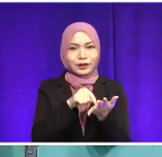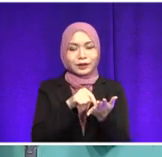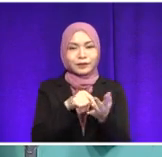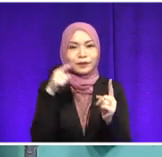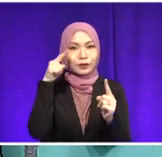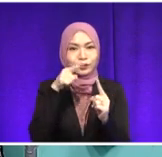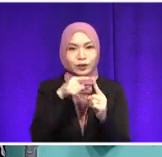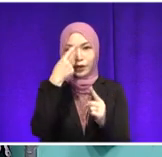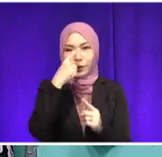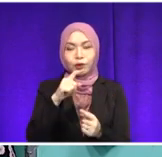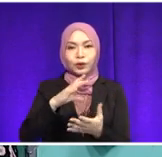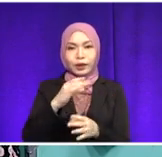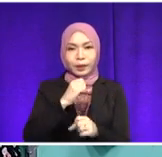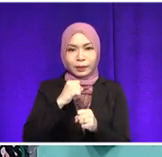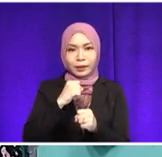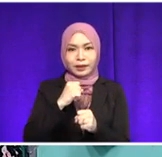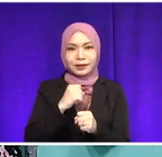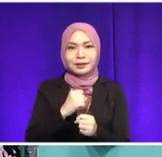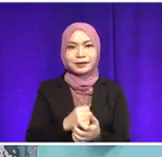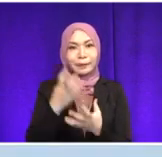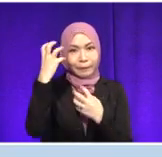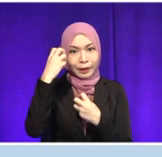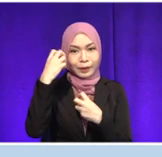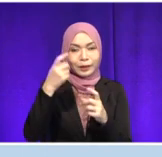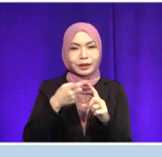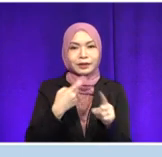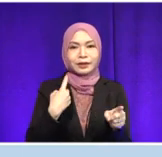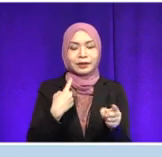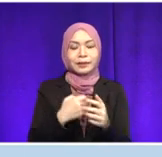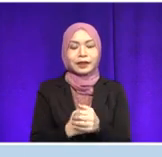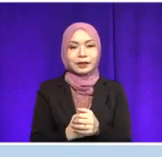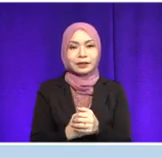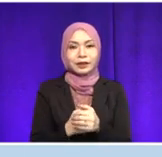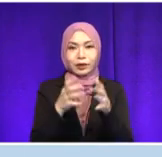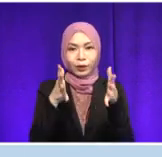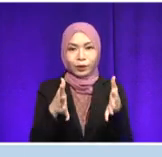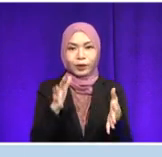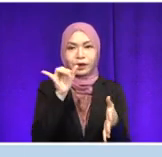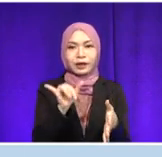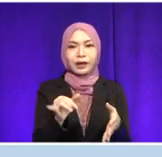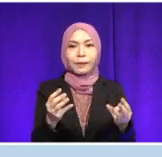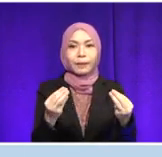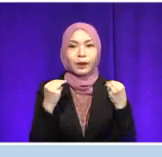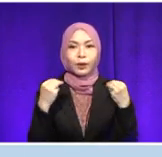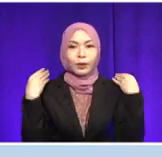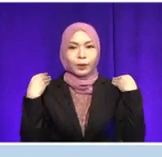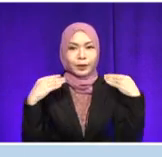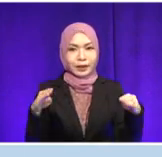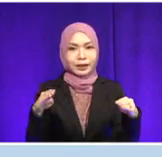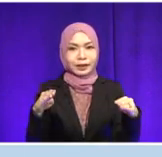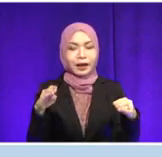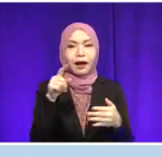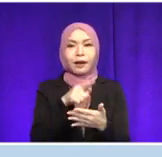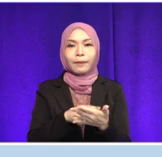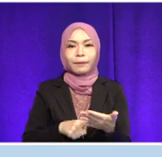maklumat secara terus daripada pelanggan secara Terus maksudnya memang penuh perbincangan awal ya tentang produk yang ingin